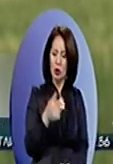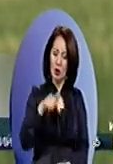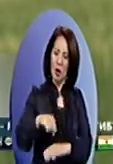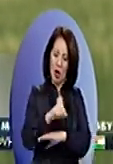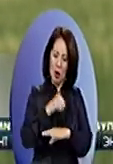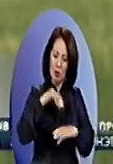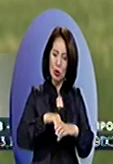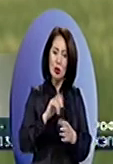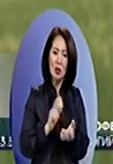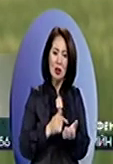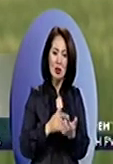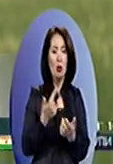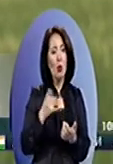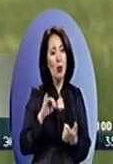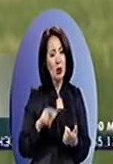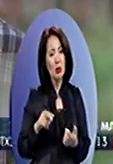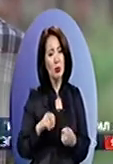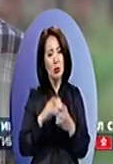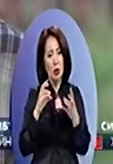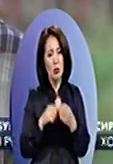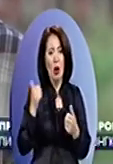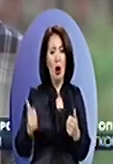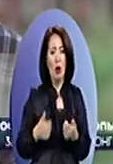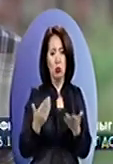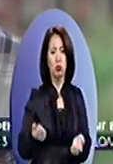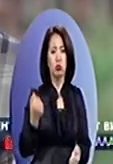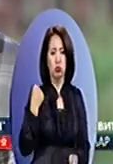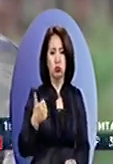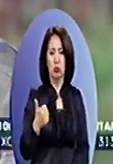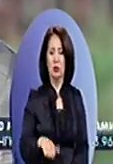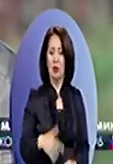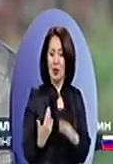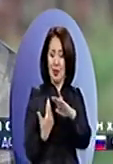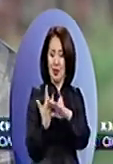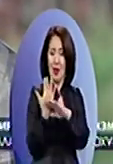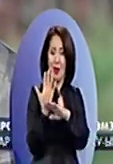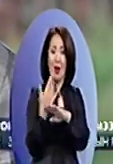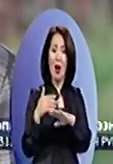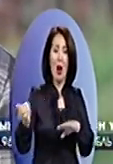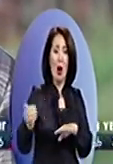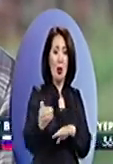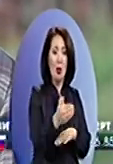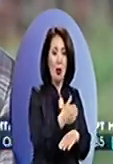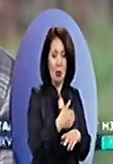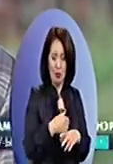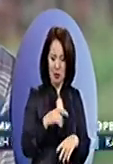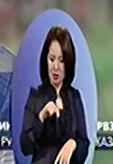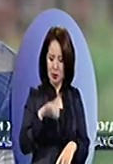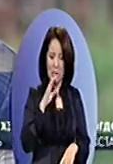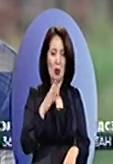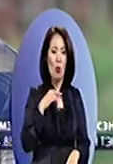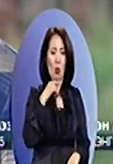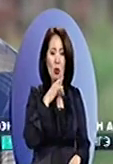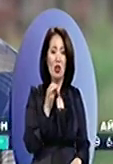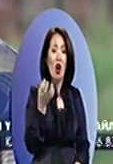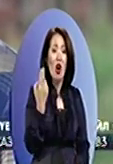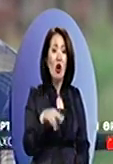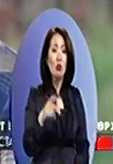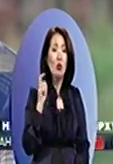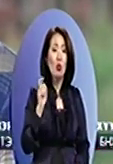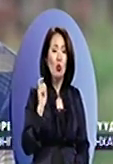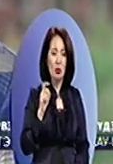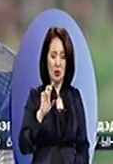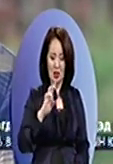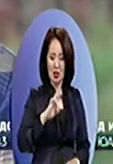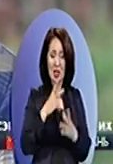бид гурал урлын бүтээгдэхүүд хангаж чадчихжээ. Тэгээ н тариа уралтыг явуулахад бол энэ улоод гэдэг одоо манай хууч нэгдлийн суурин дээр байгуулагдсан энэ